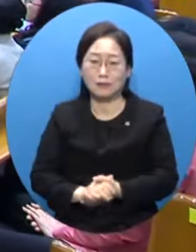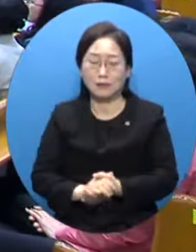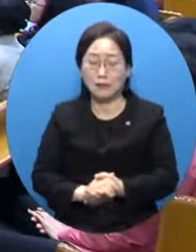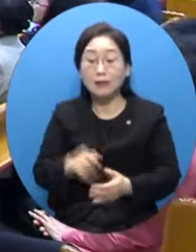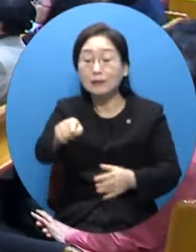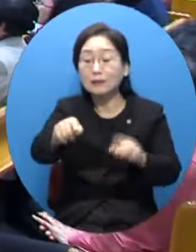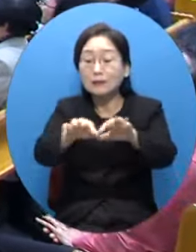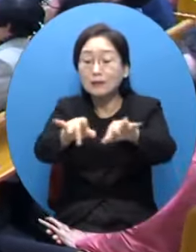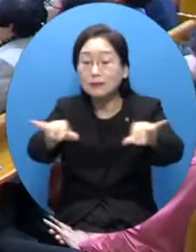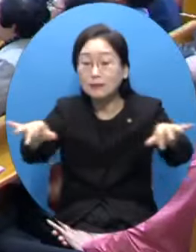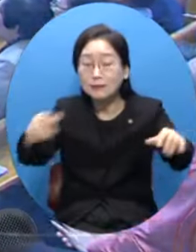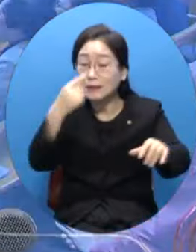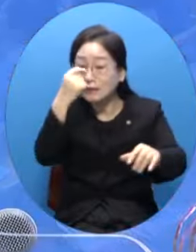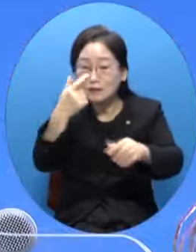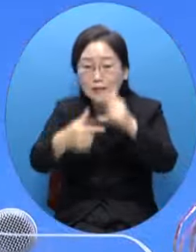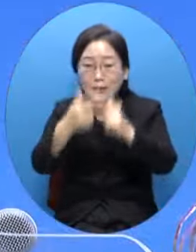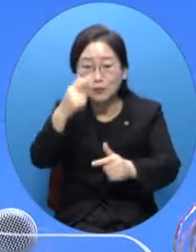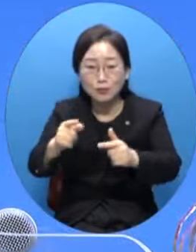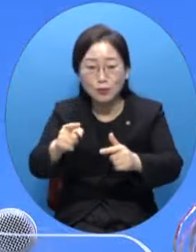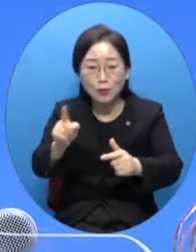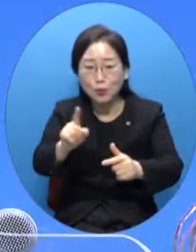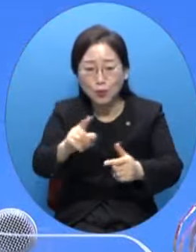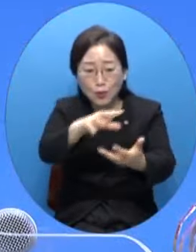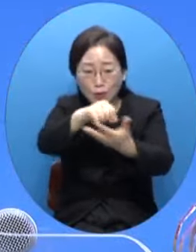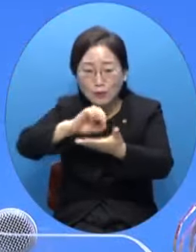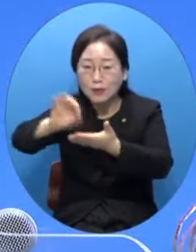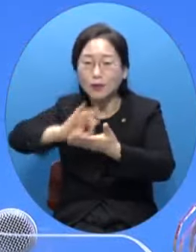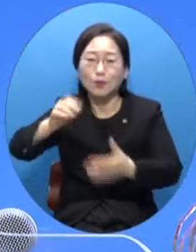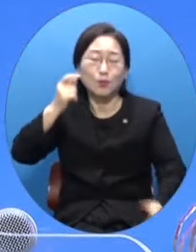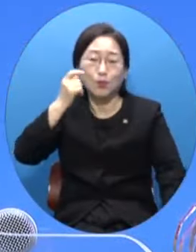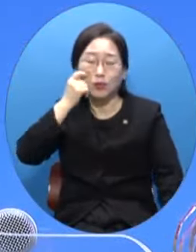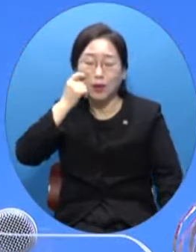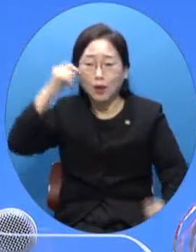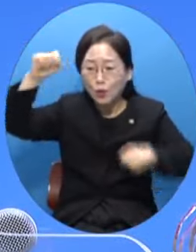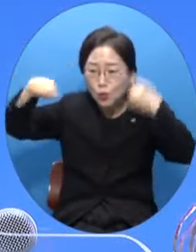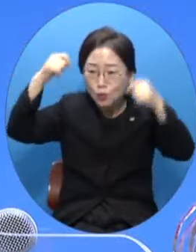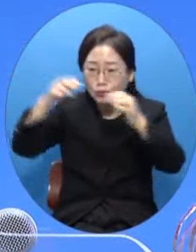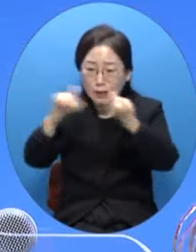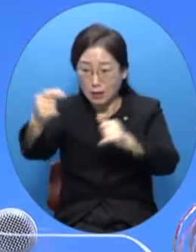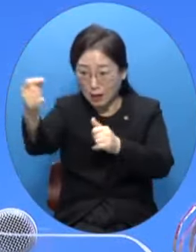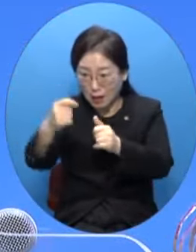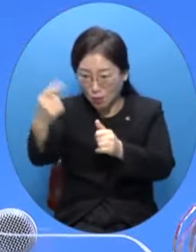아무런 유익을 주지도 못하고 사람들에게 갖고 오는 동물들에게 피해만 입힙니다.